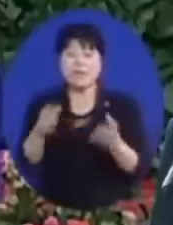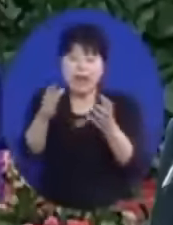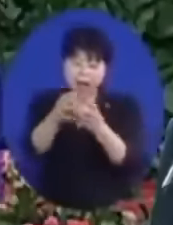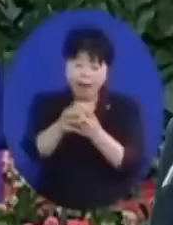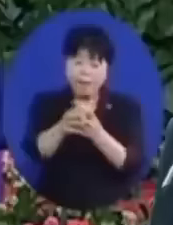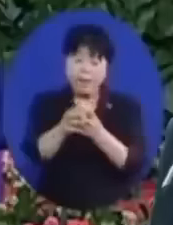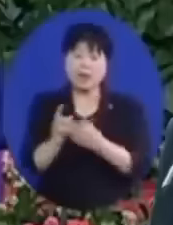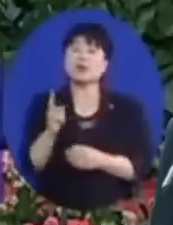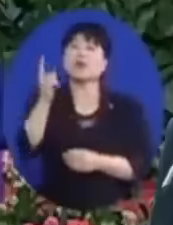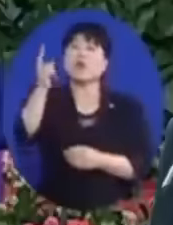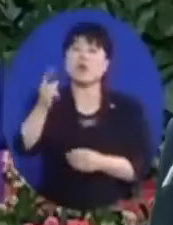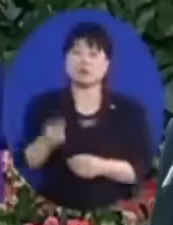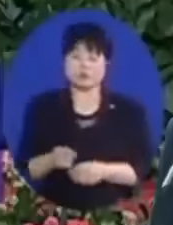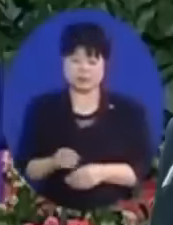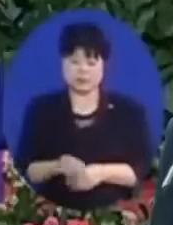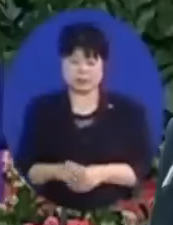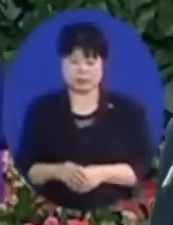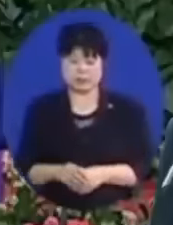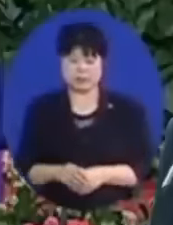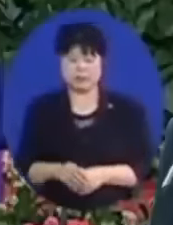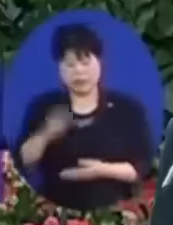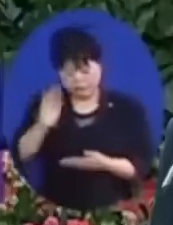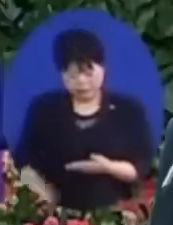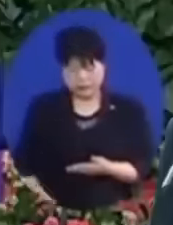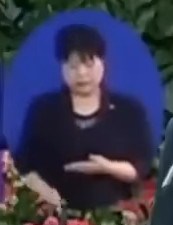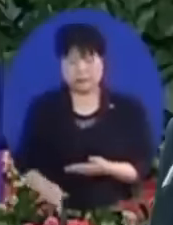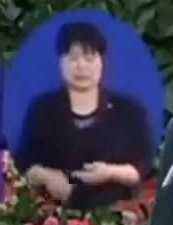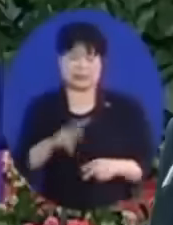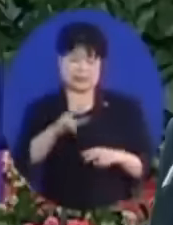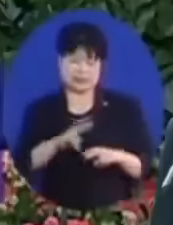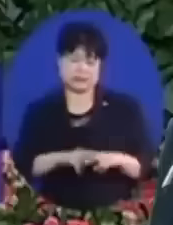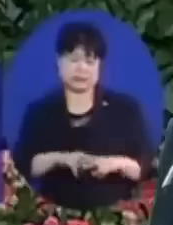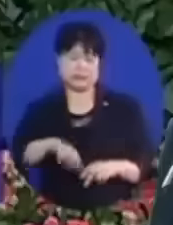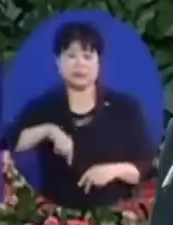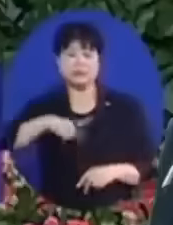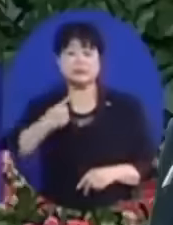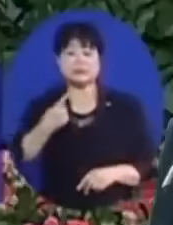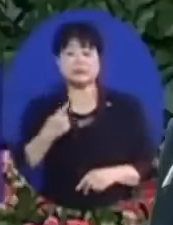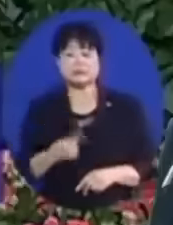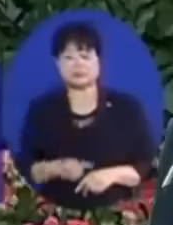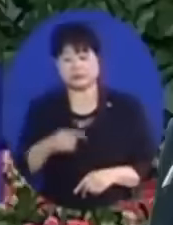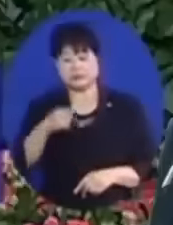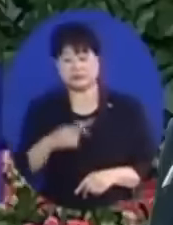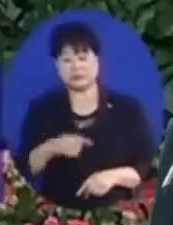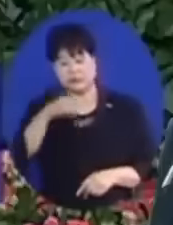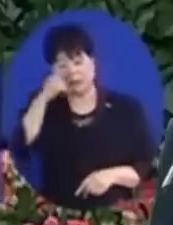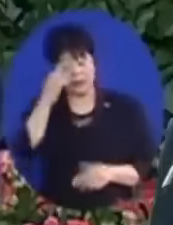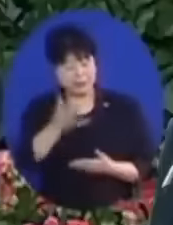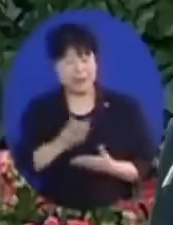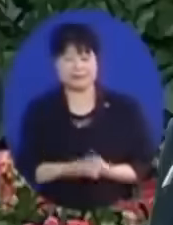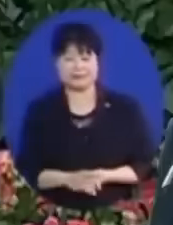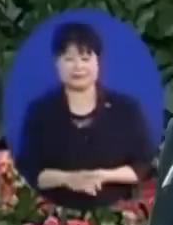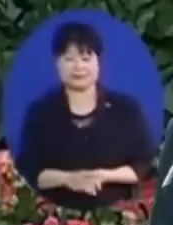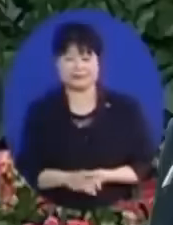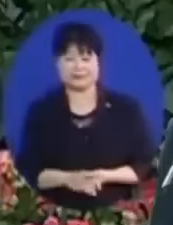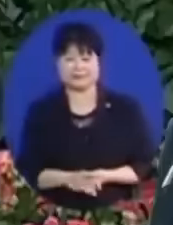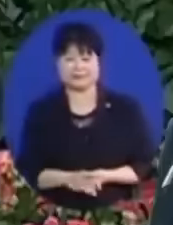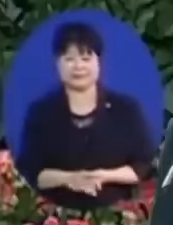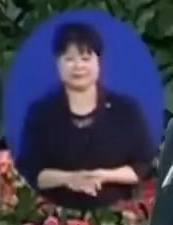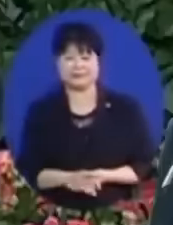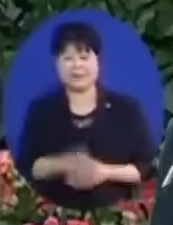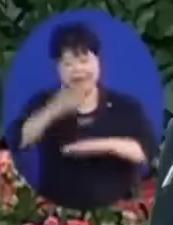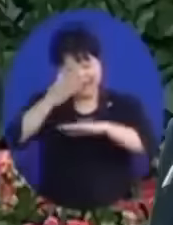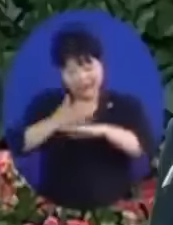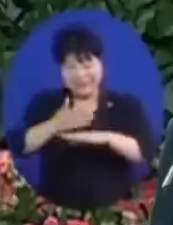하며 높은 데 마음을 두지 말고 도리어 낮은 데 처하며 스스로 죄 있는 채 하지 말라고 말한 것입니다. 잘한 일을 감사하고